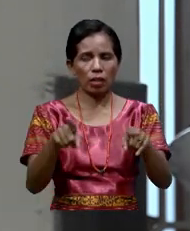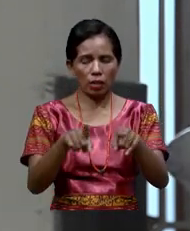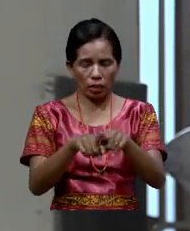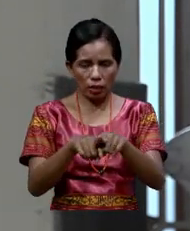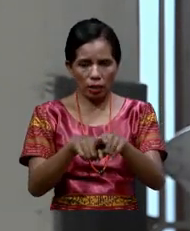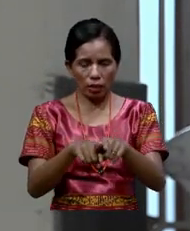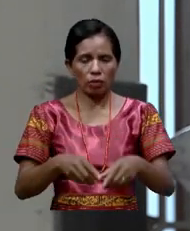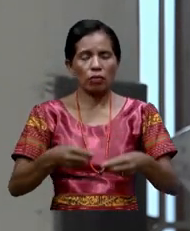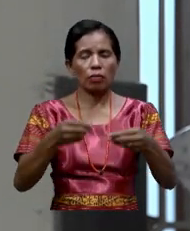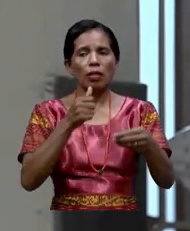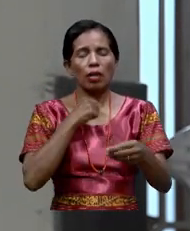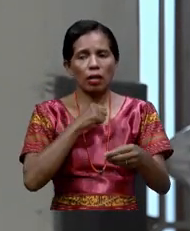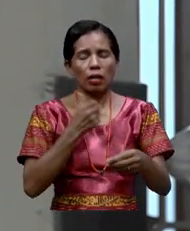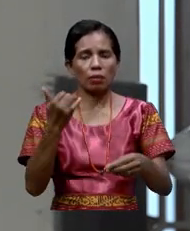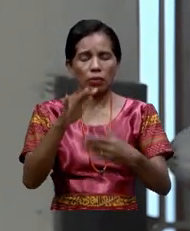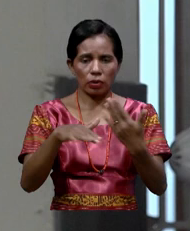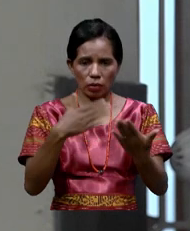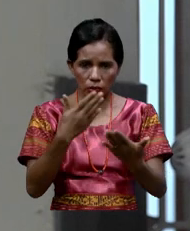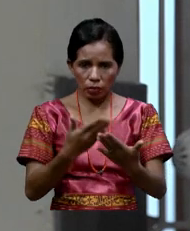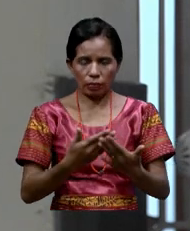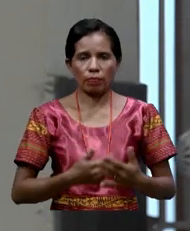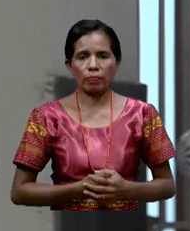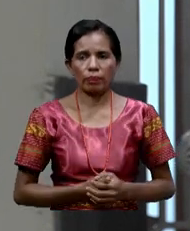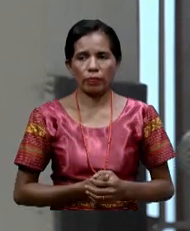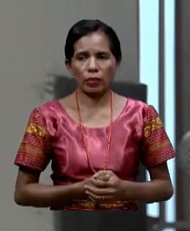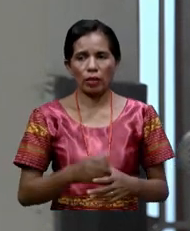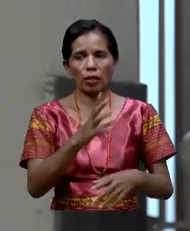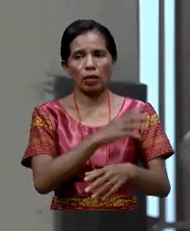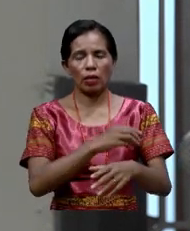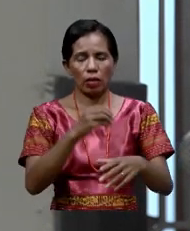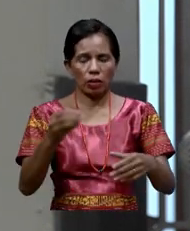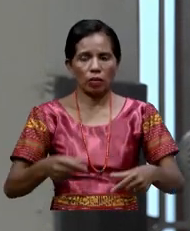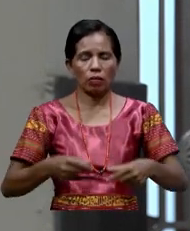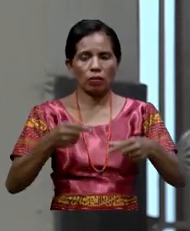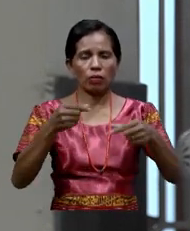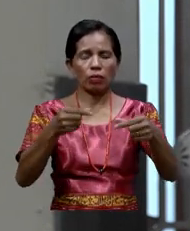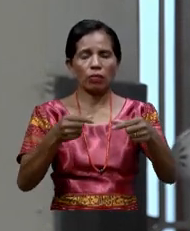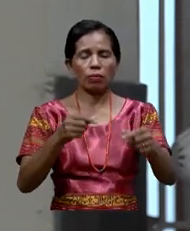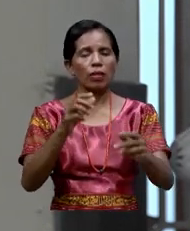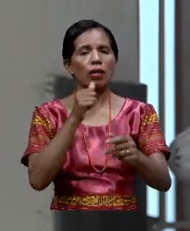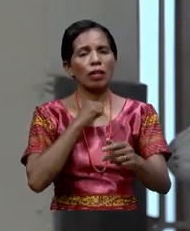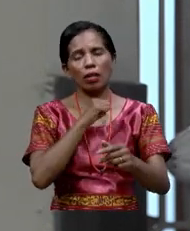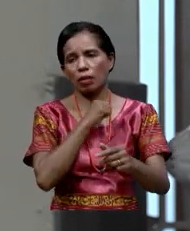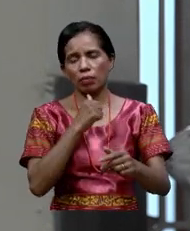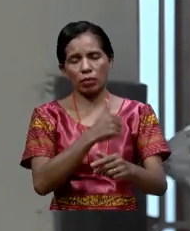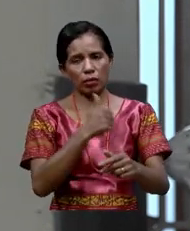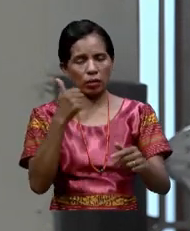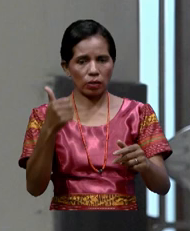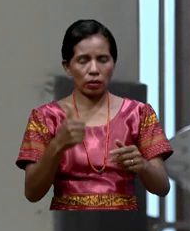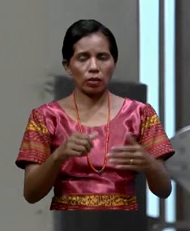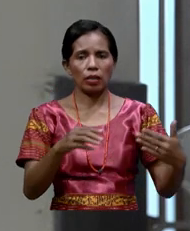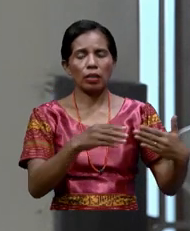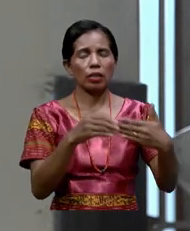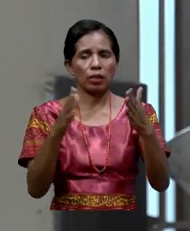Iha. Pada sekolah desira, no sempo nos pada lulik sira sempo, naik lulik sira waktu